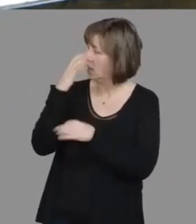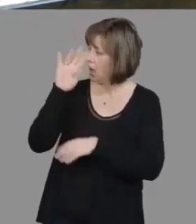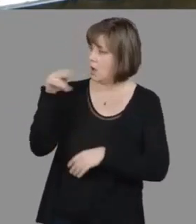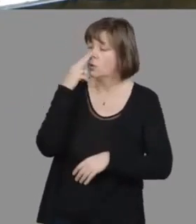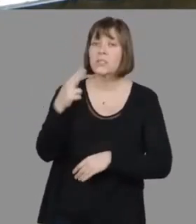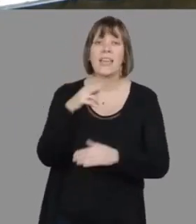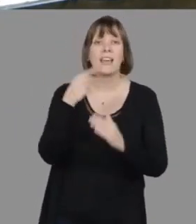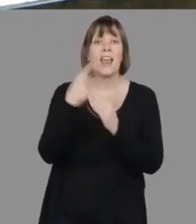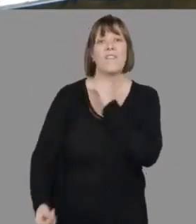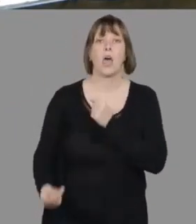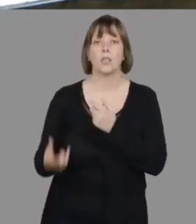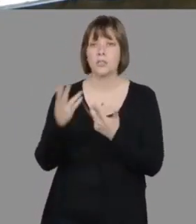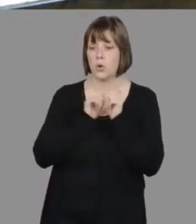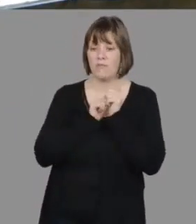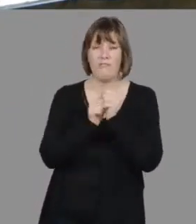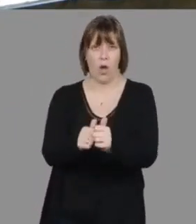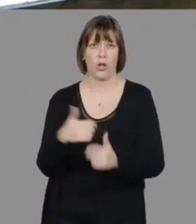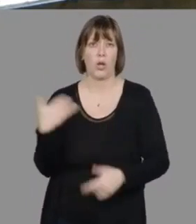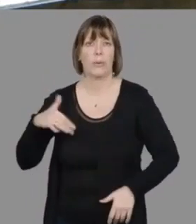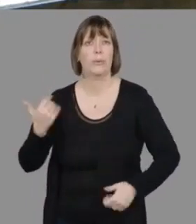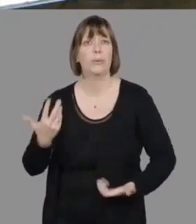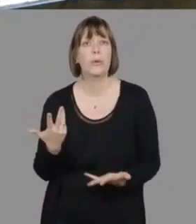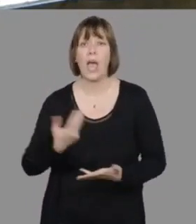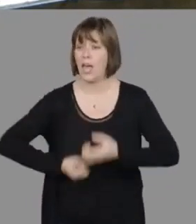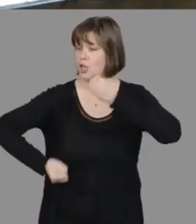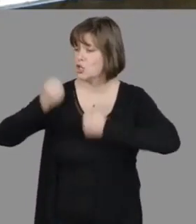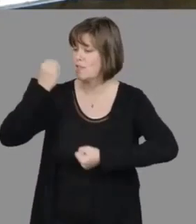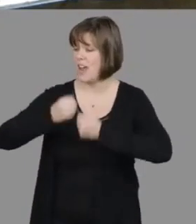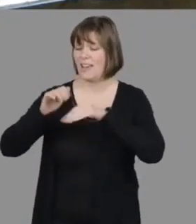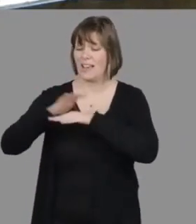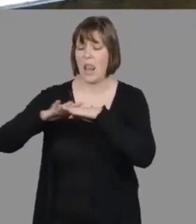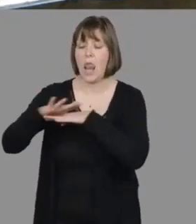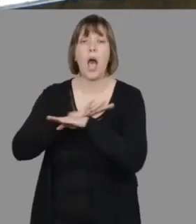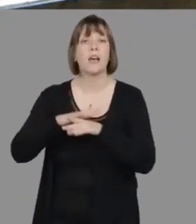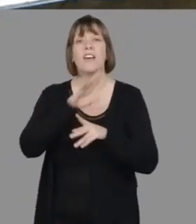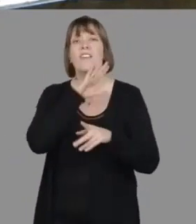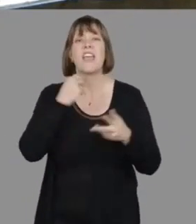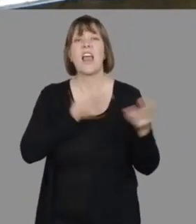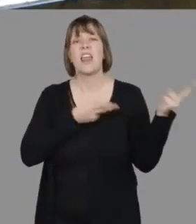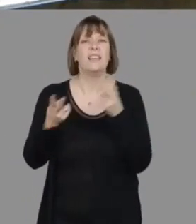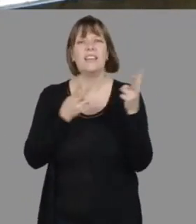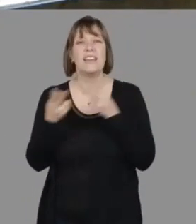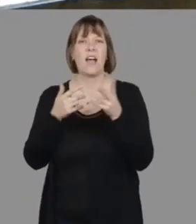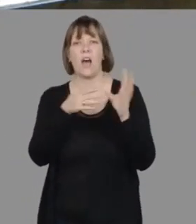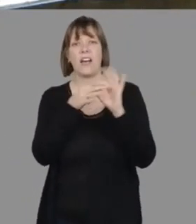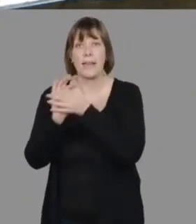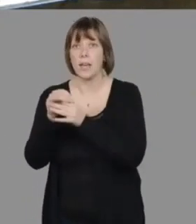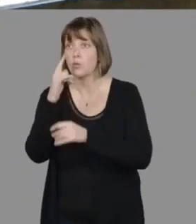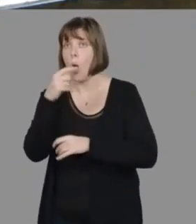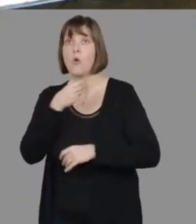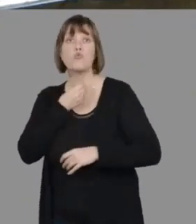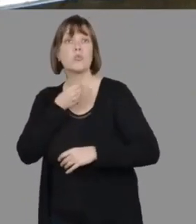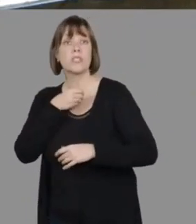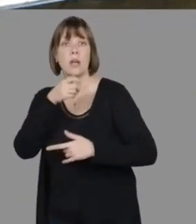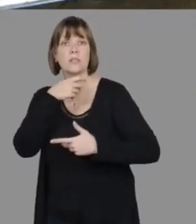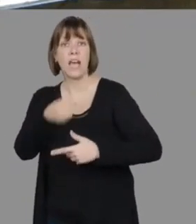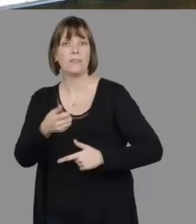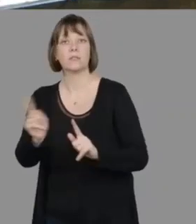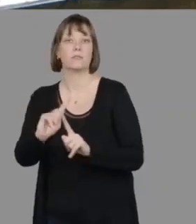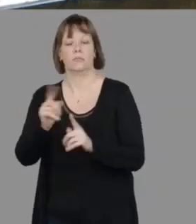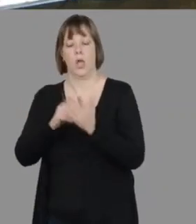der Inflation, einer weiterhin sehr, sehr schwierigen Lage bei vielen Lieferketten über Hustensäfte hinaus, einer wirtschaftlichen